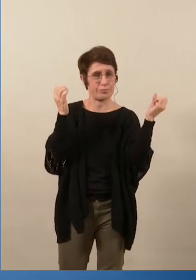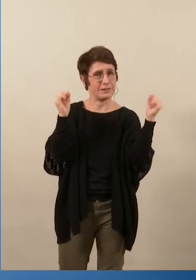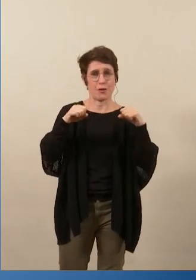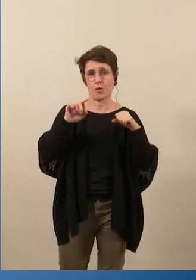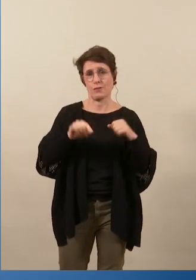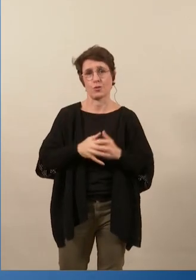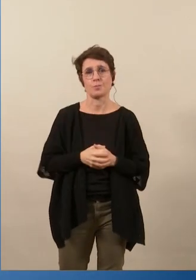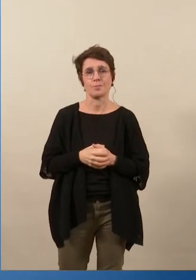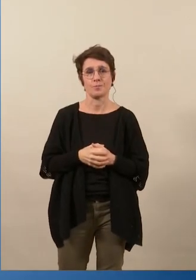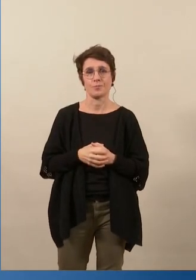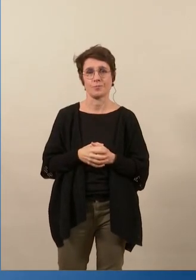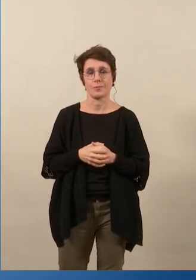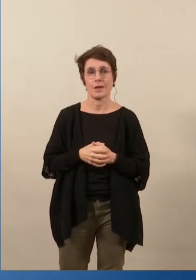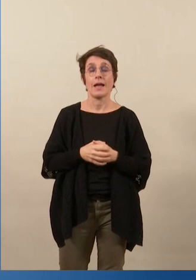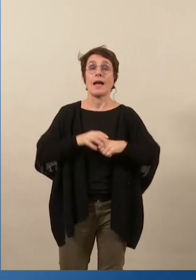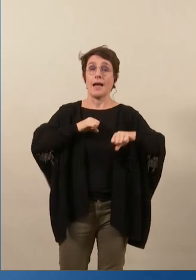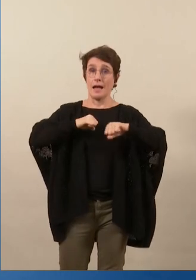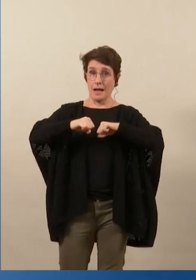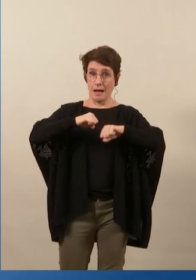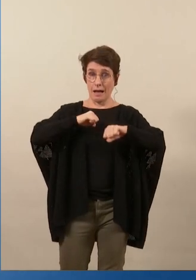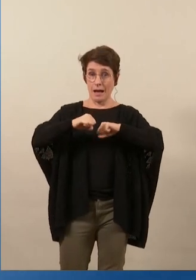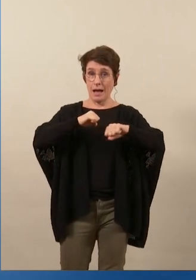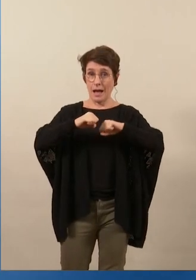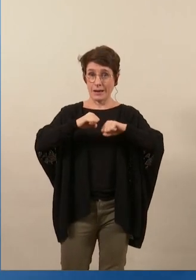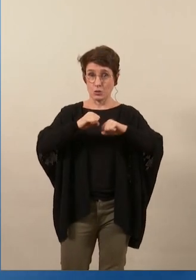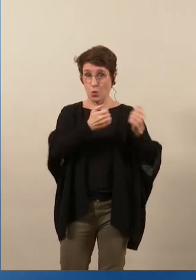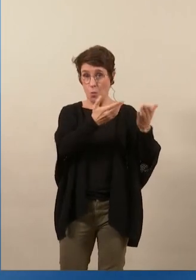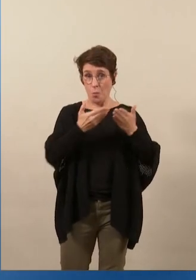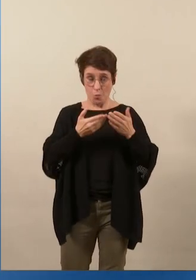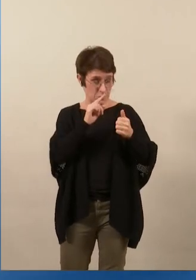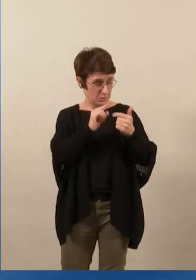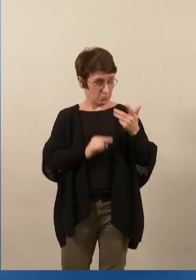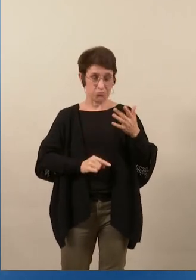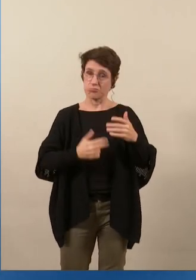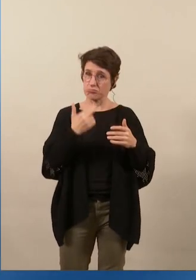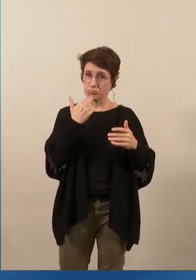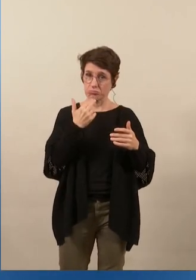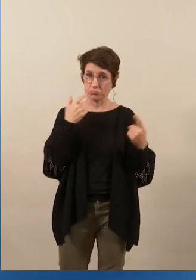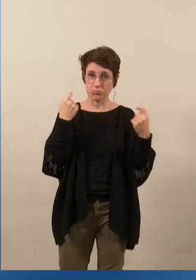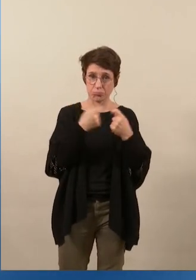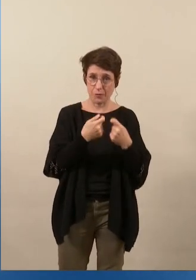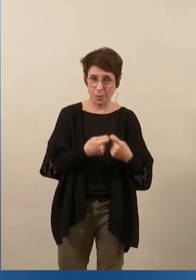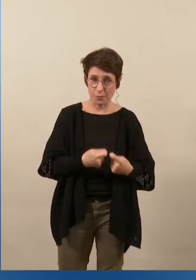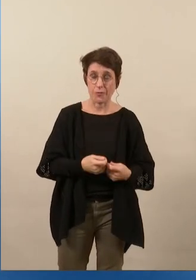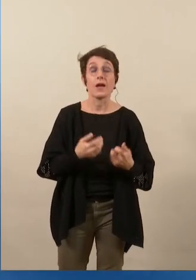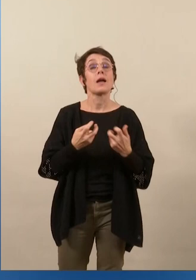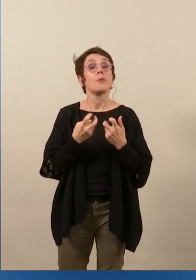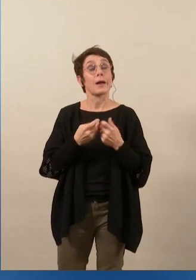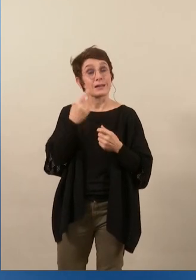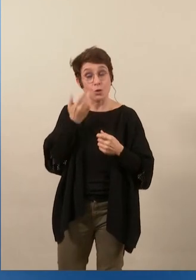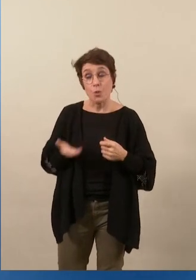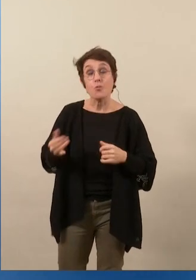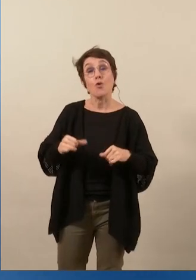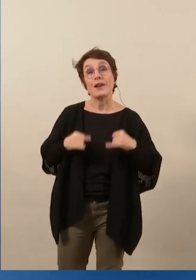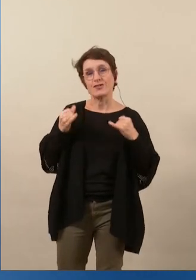de manière générale la plupart des actions conduites sont intéressantes et pertinentes je pense notamment en celle en direction des jeunes enfants dans les